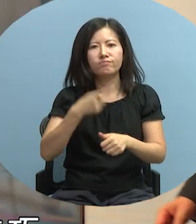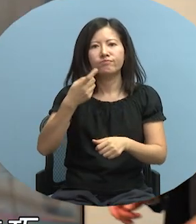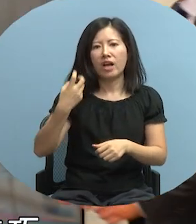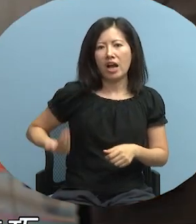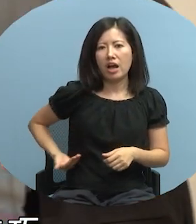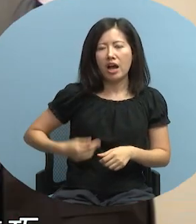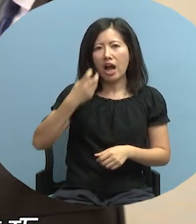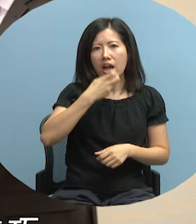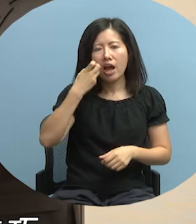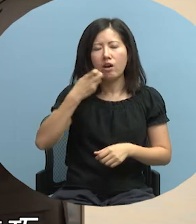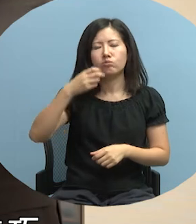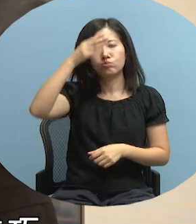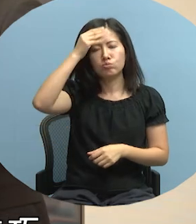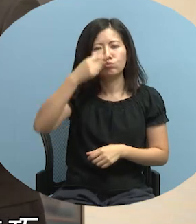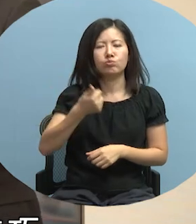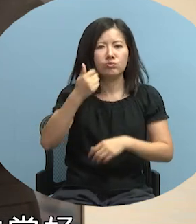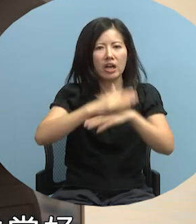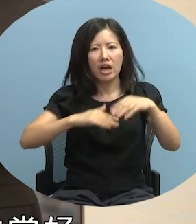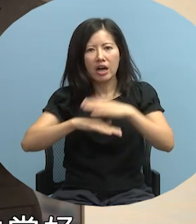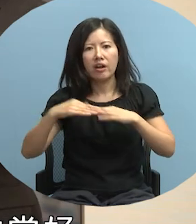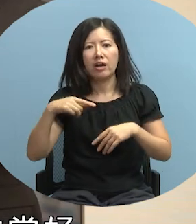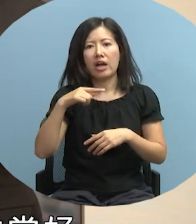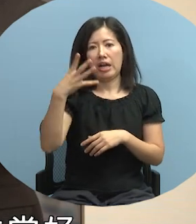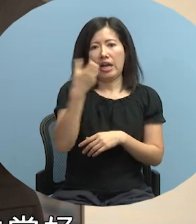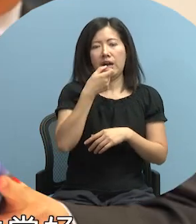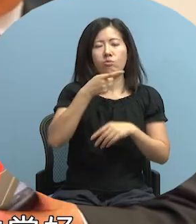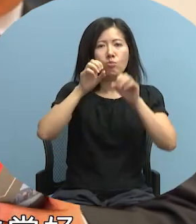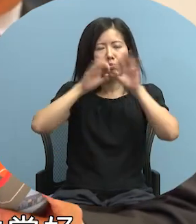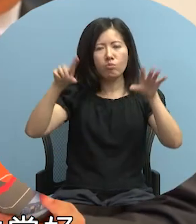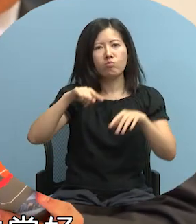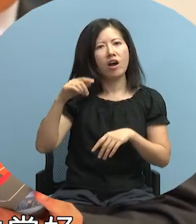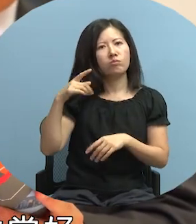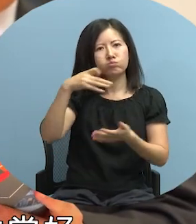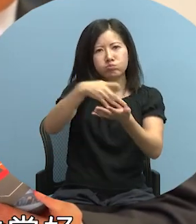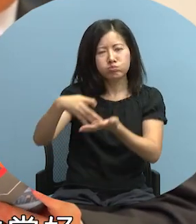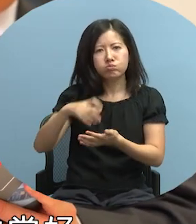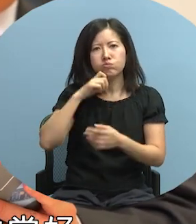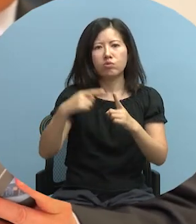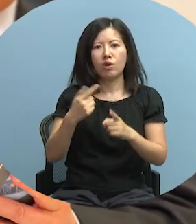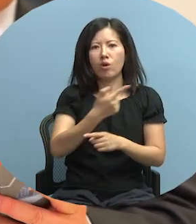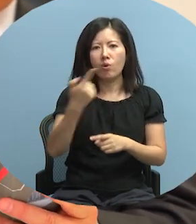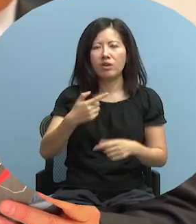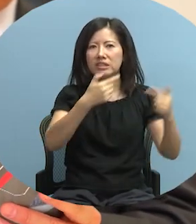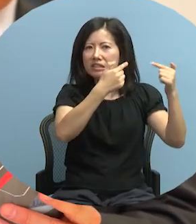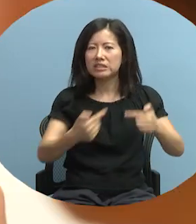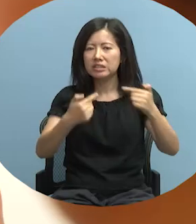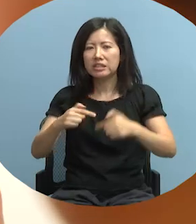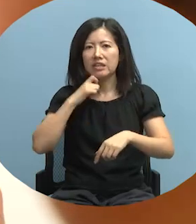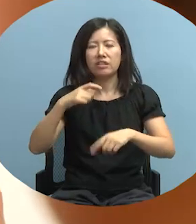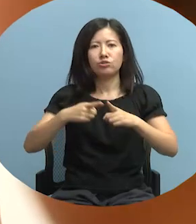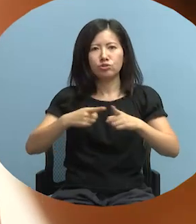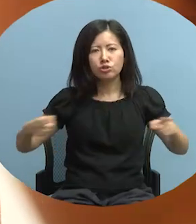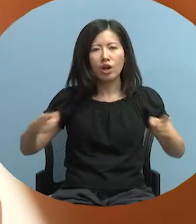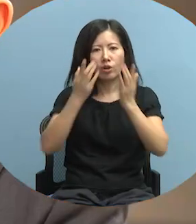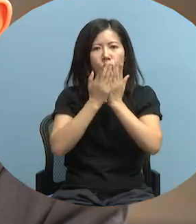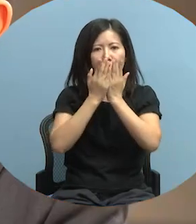掌握广东话嘅日常应用同技巧。人才办总监刘振汉话：反应非常好，于是陆续推出长期